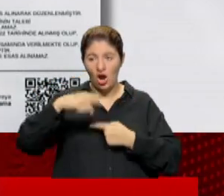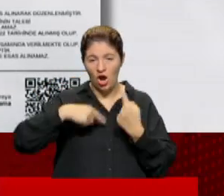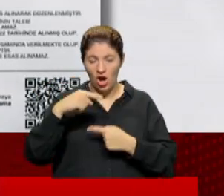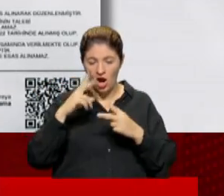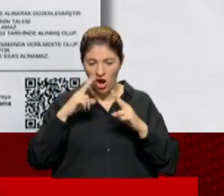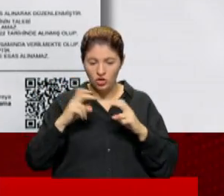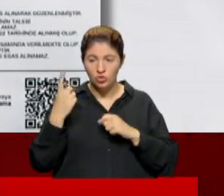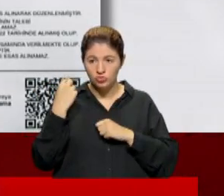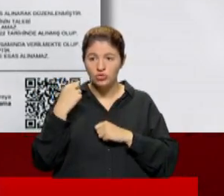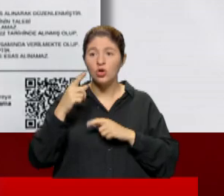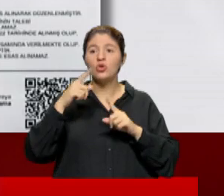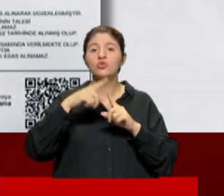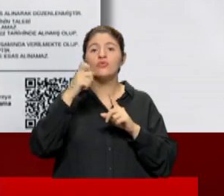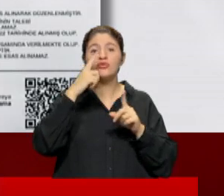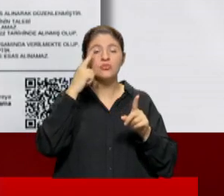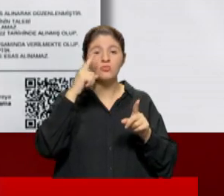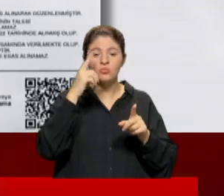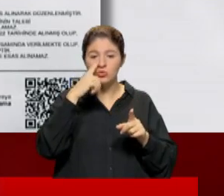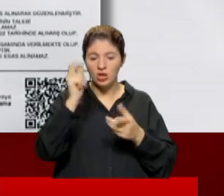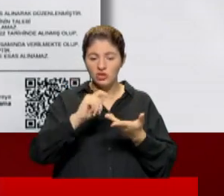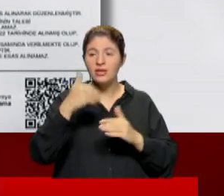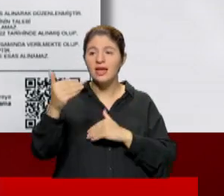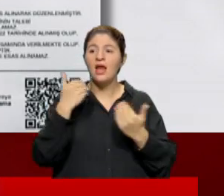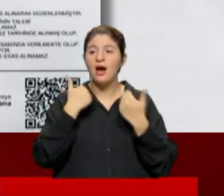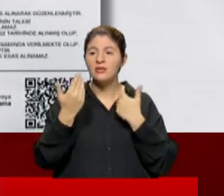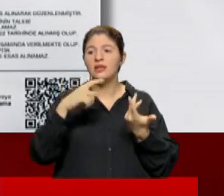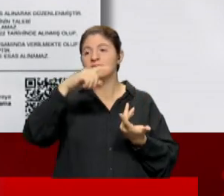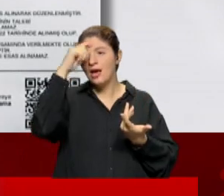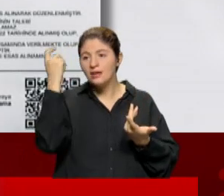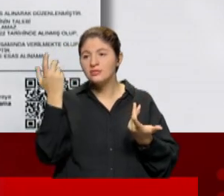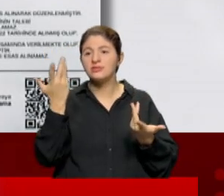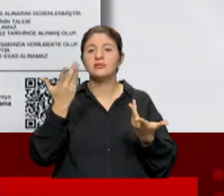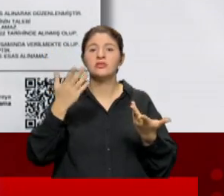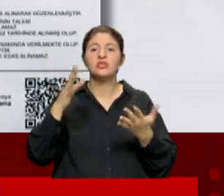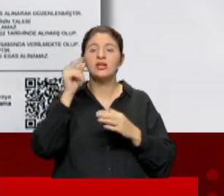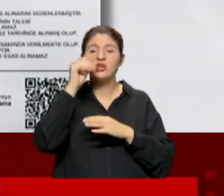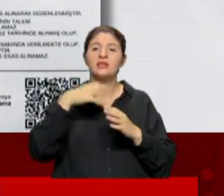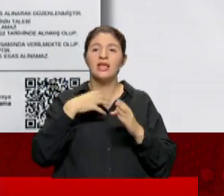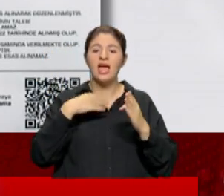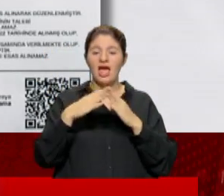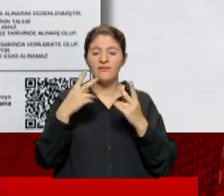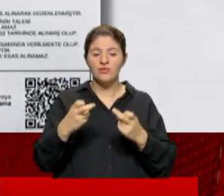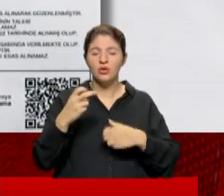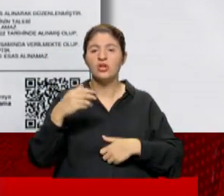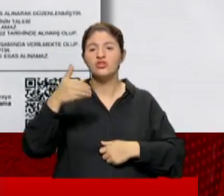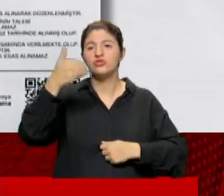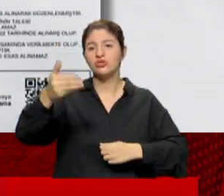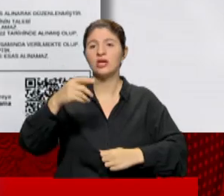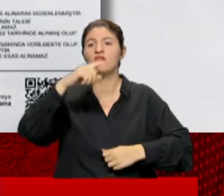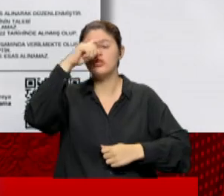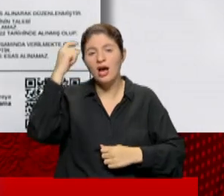Eee nüfus Müdürlüğünde yazan bilgiye göre diğer adres yazdık yani kişinin kendisin ikamet ettiği adresin dışında